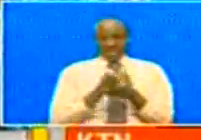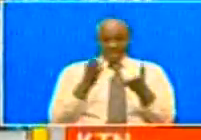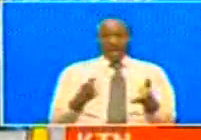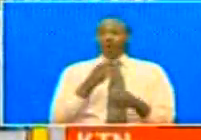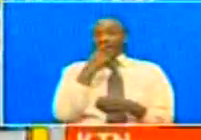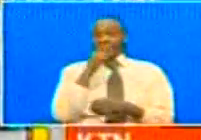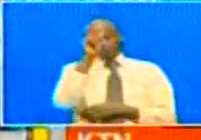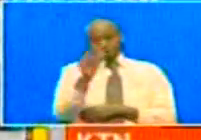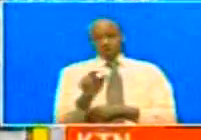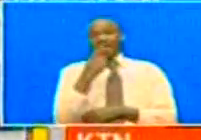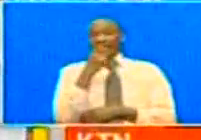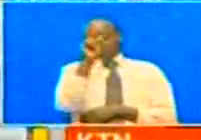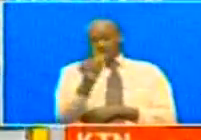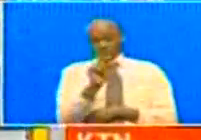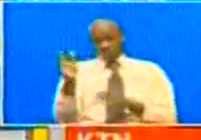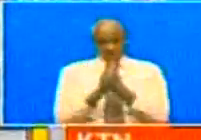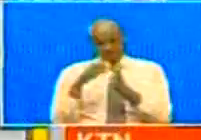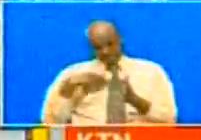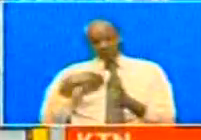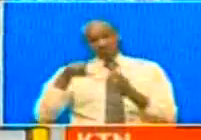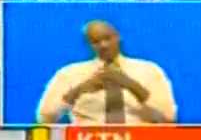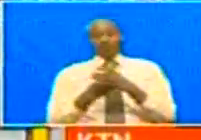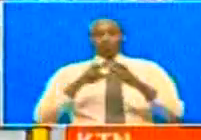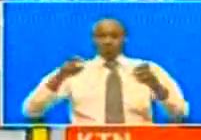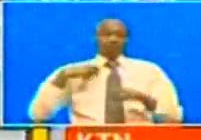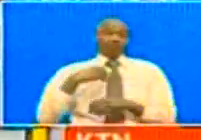kupitia shirika la Msalaba Mwekundu na wenyeji. Saida Swale, KTN Leo.